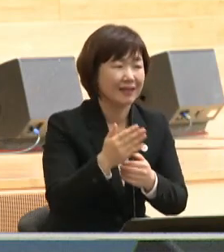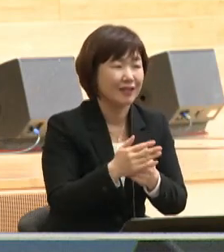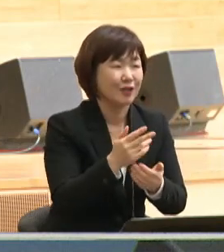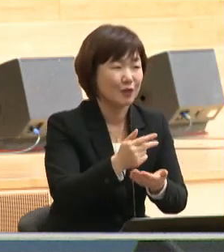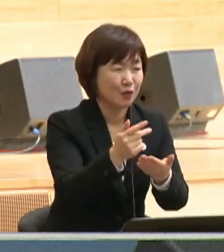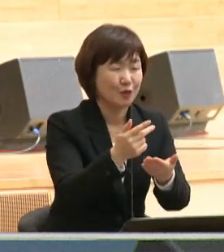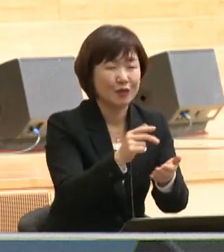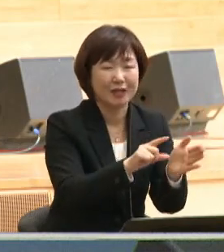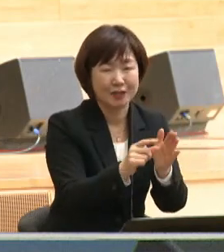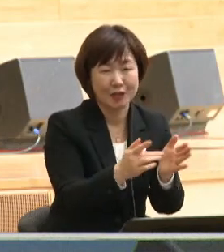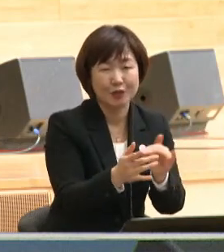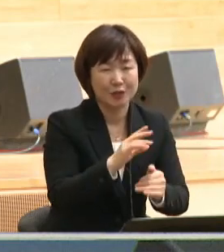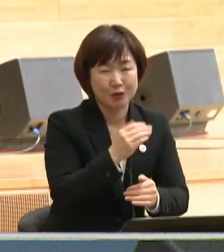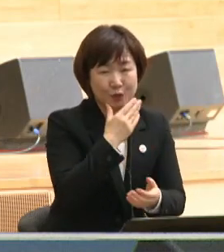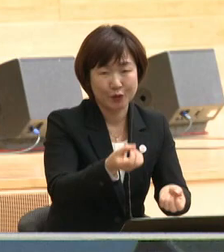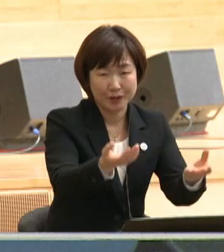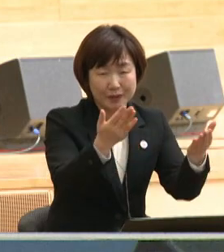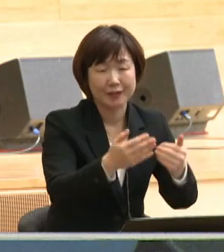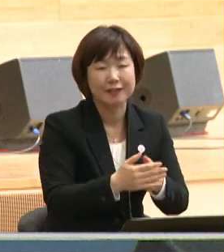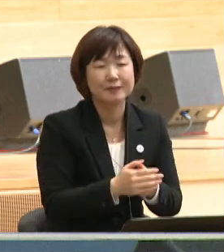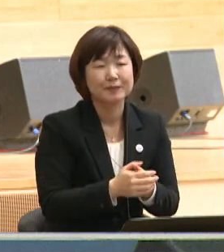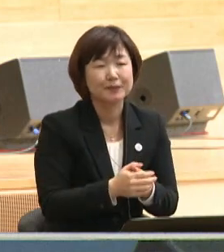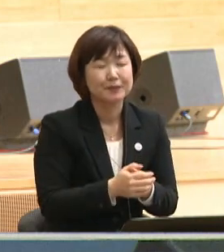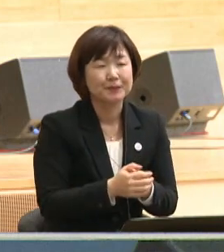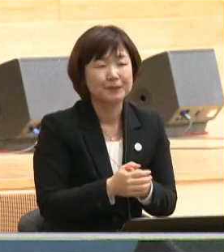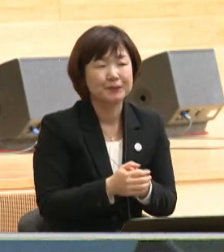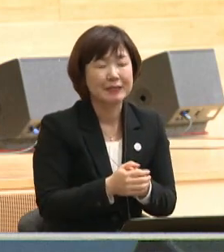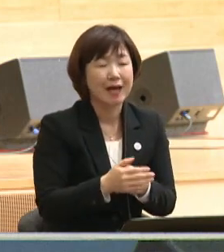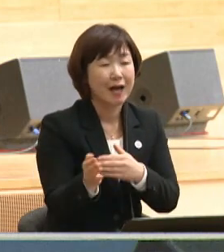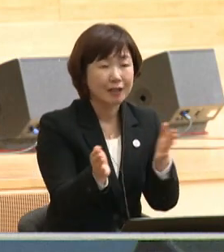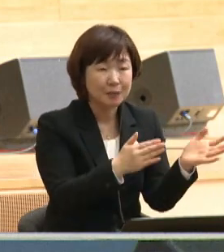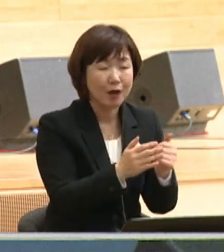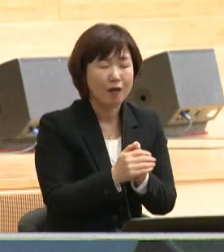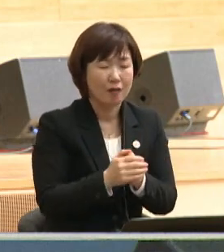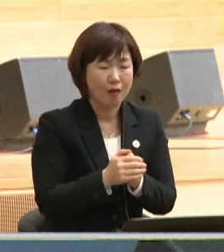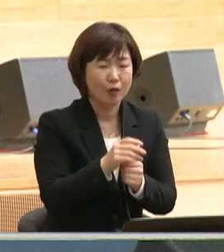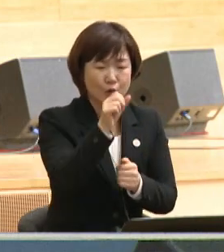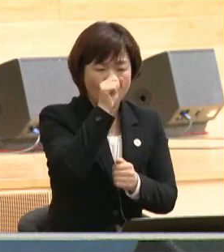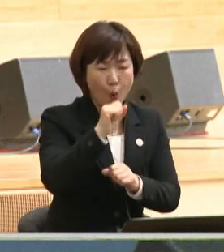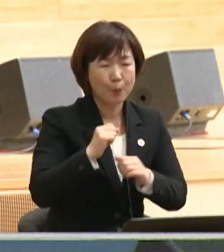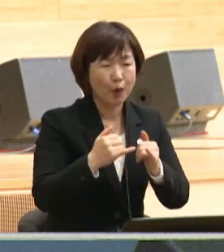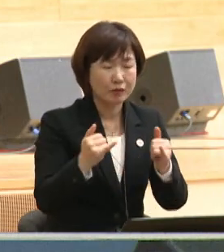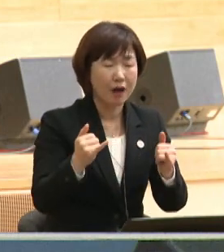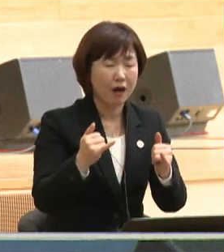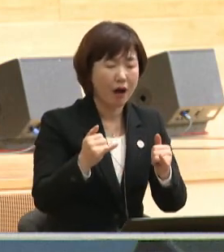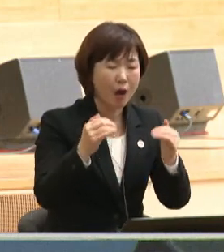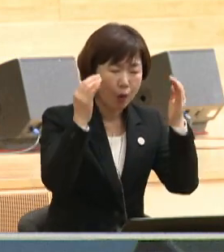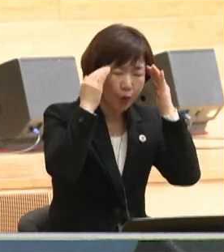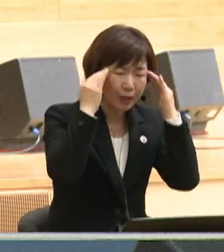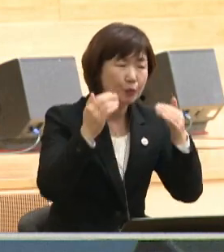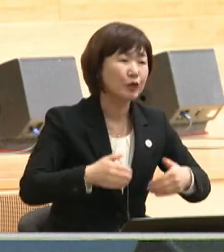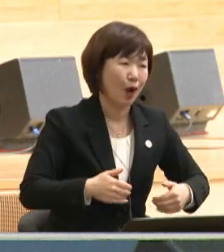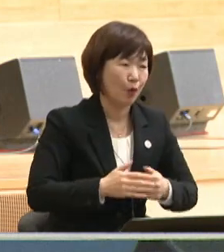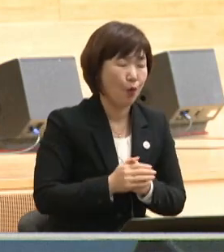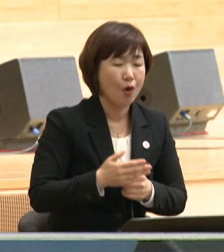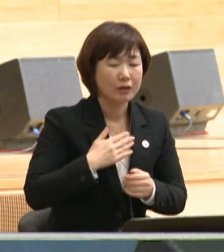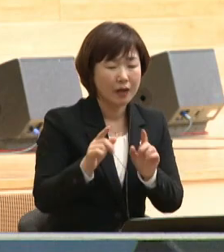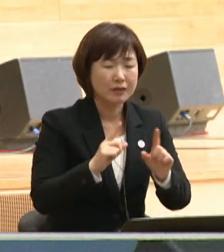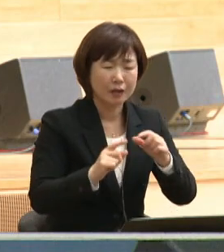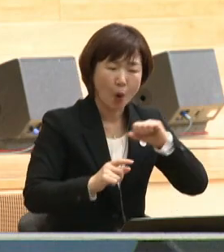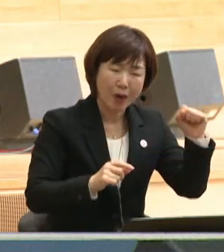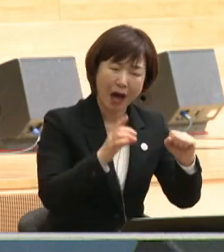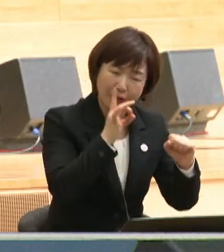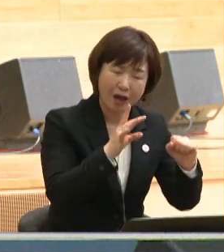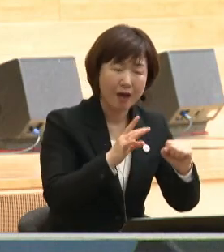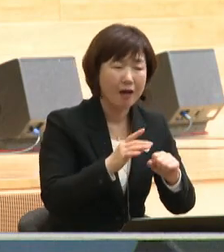자 그리스도 예수의 병사로서 이제 고난 받아야 될 것도 알겠고 자기 생활에 얽매이지 않아야 된다는